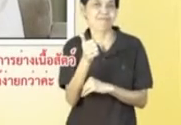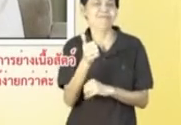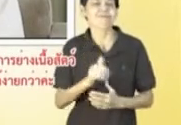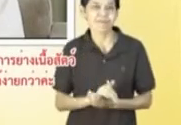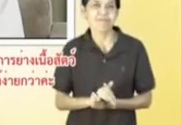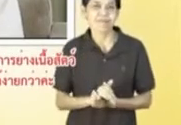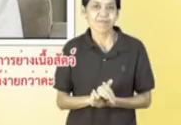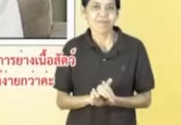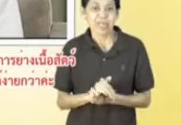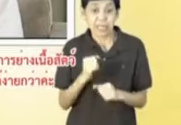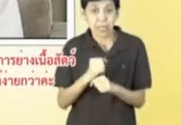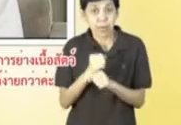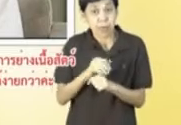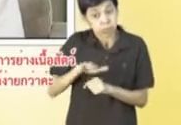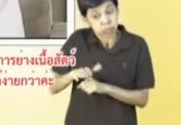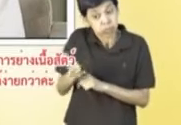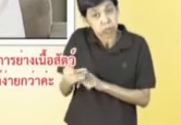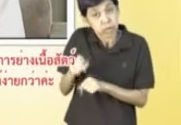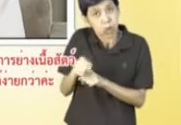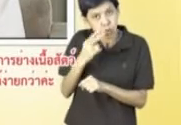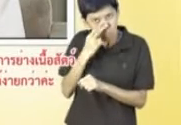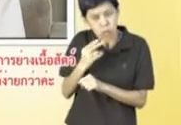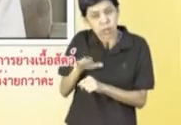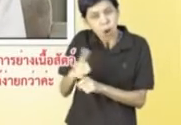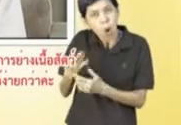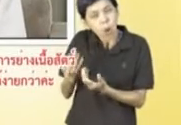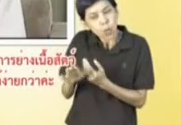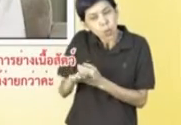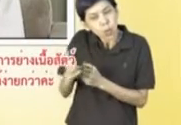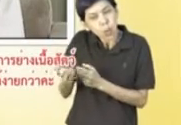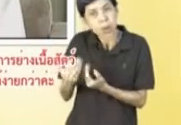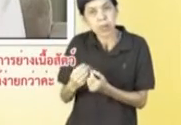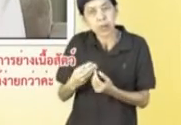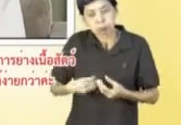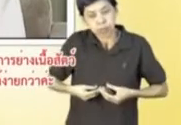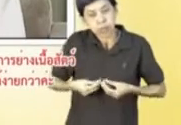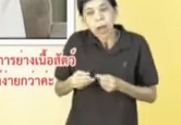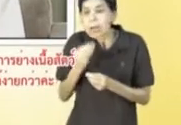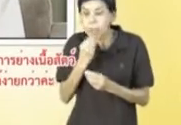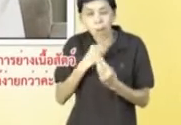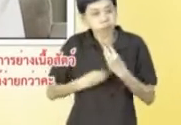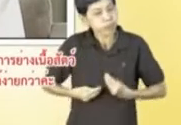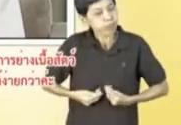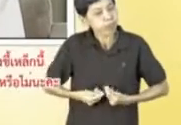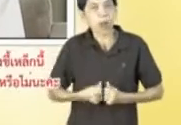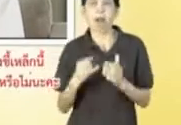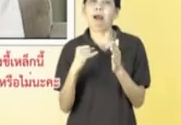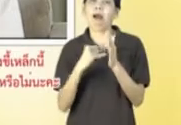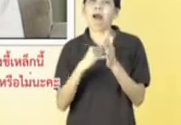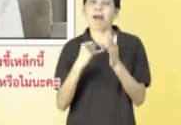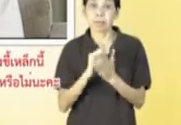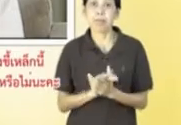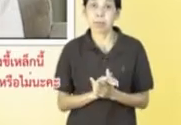คะการย่างเนื้อสัตว์ก่อนเนี่ยจะช่วยให้เราย่อยเนื้อสัตว์ได้ง่ายกว่าค่ะเพราะ